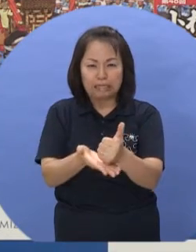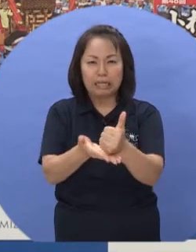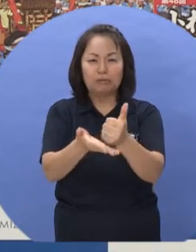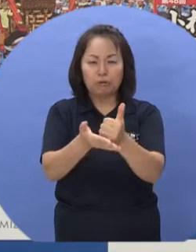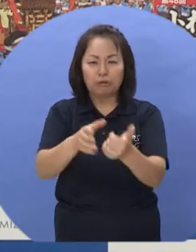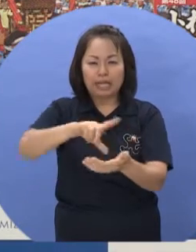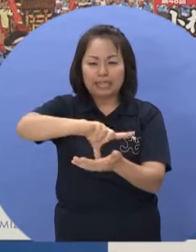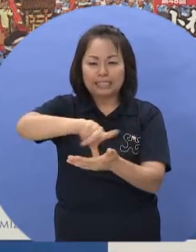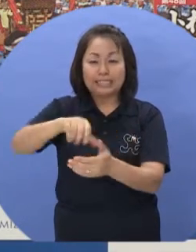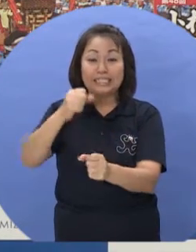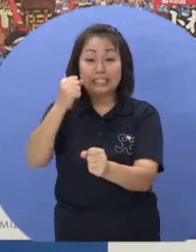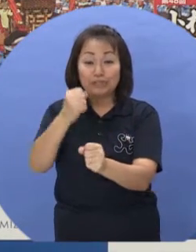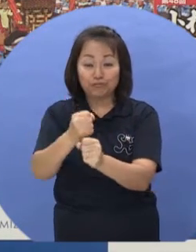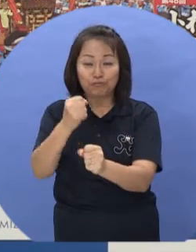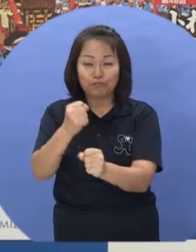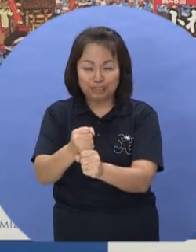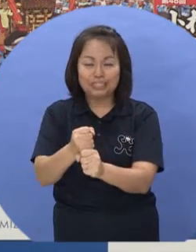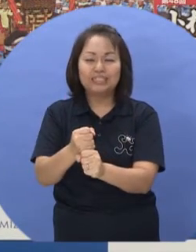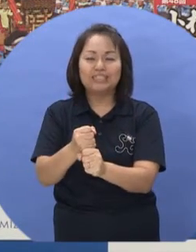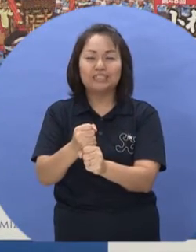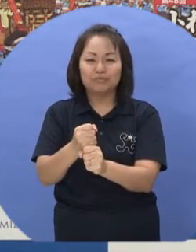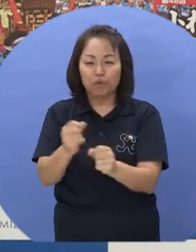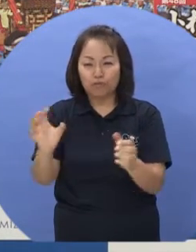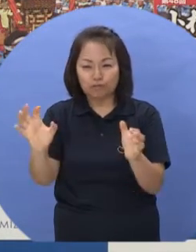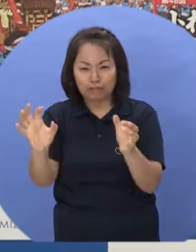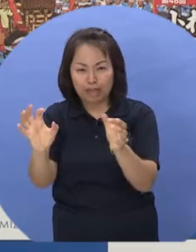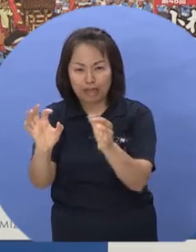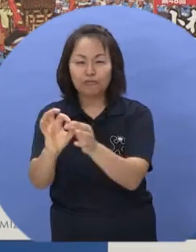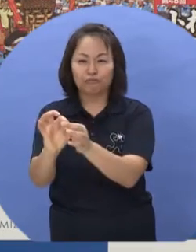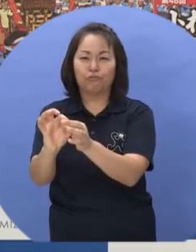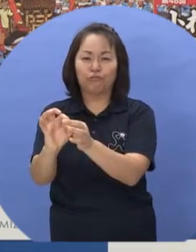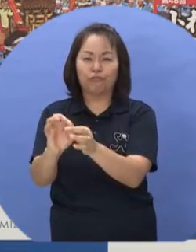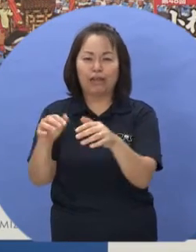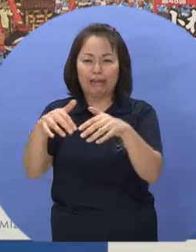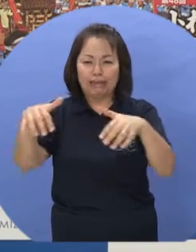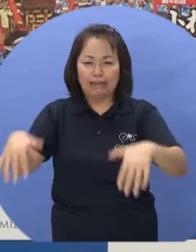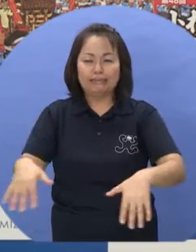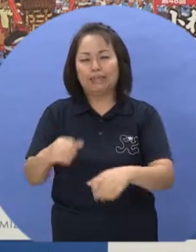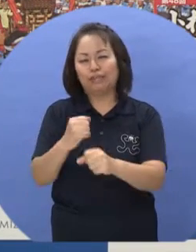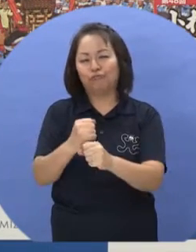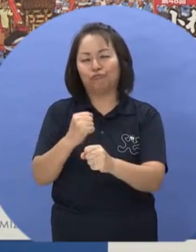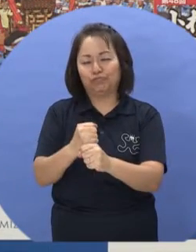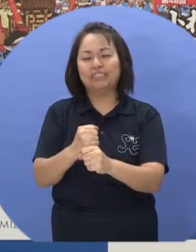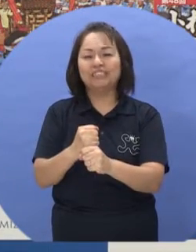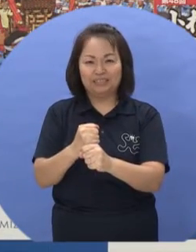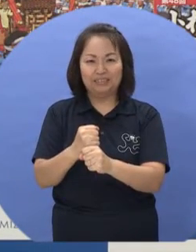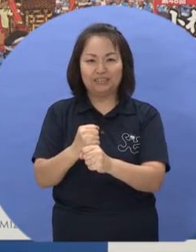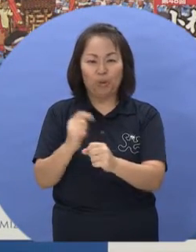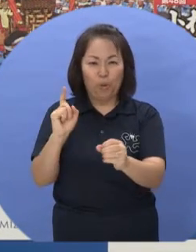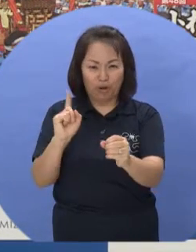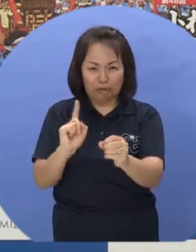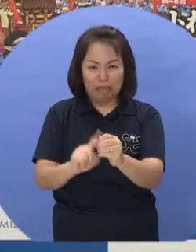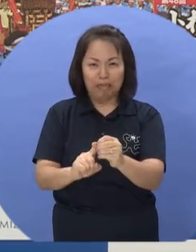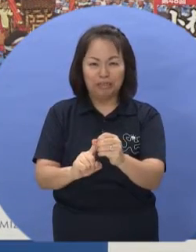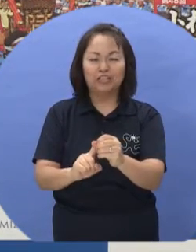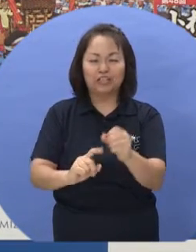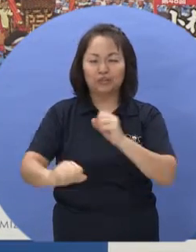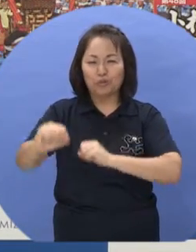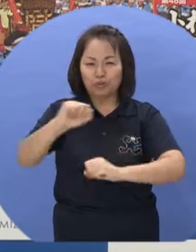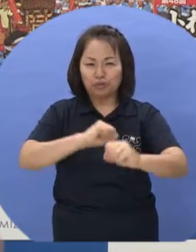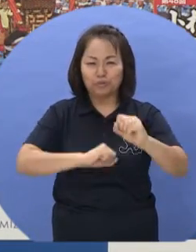ながるような、そういった推進体制を構築をさせていただいて、この取り組みと